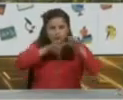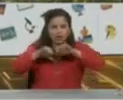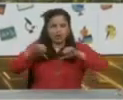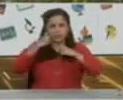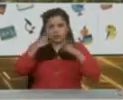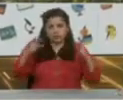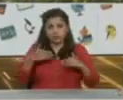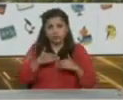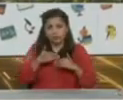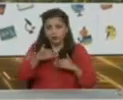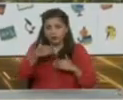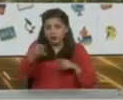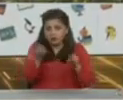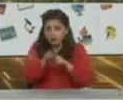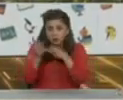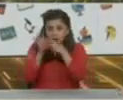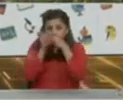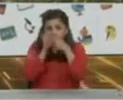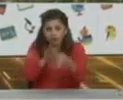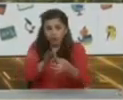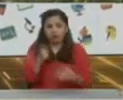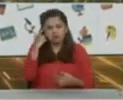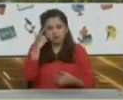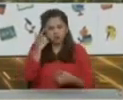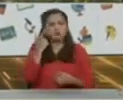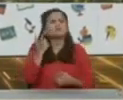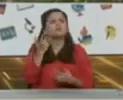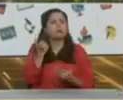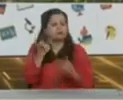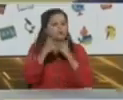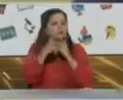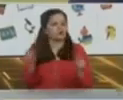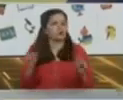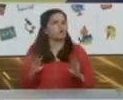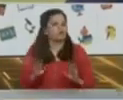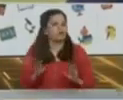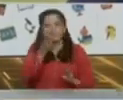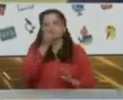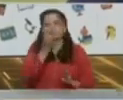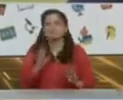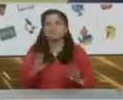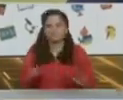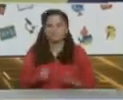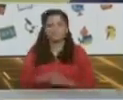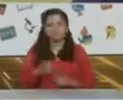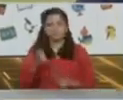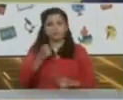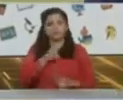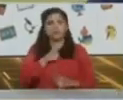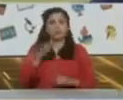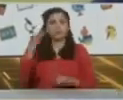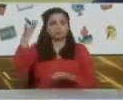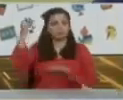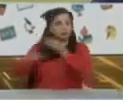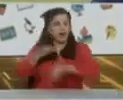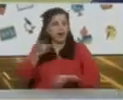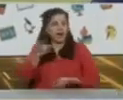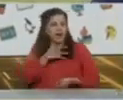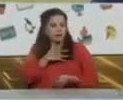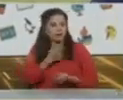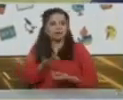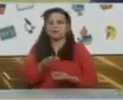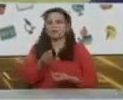शायद इसका समाधान आसान हो जाएगा। हमारी जो ट्रेडिशनल खाने की चीजें हैं,